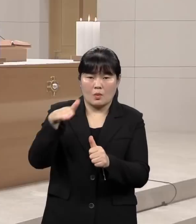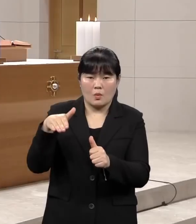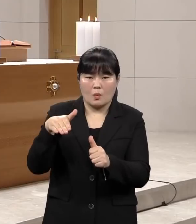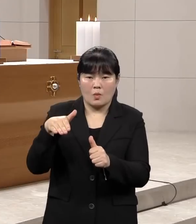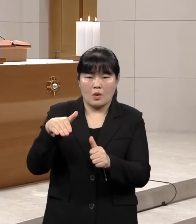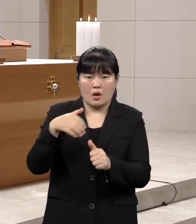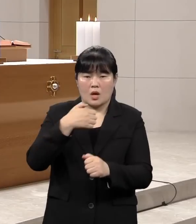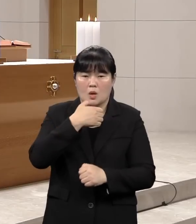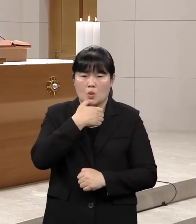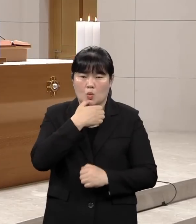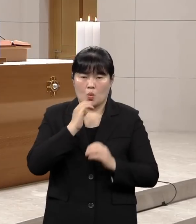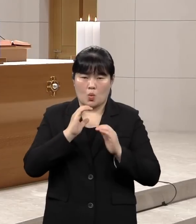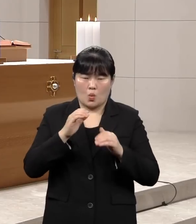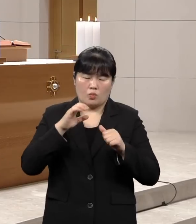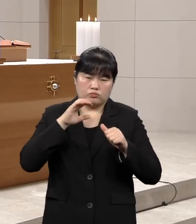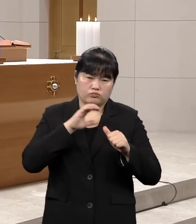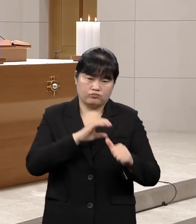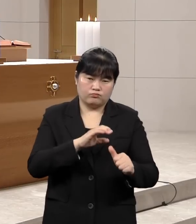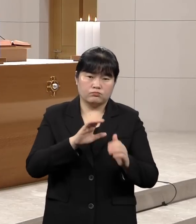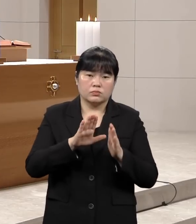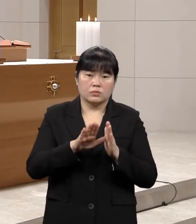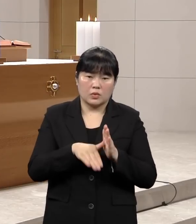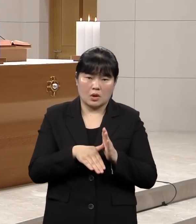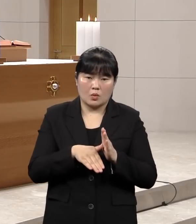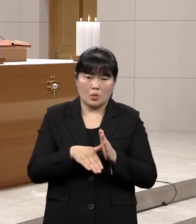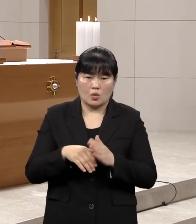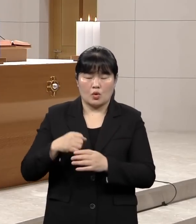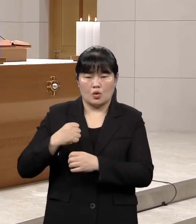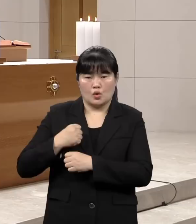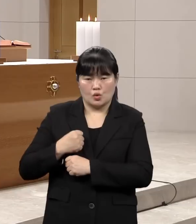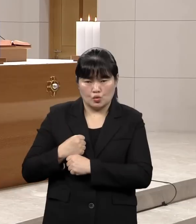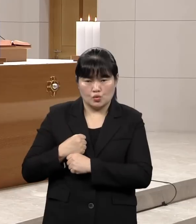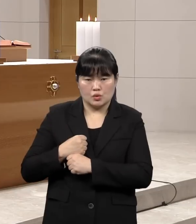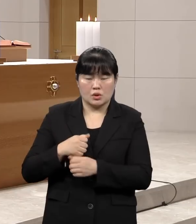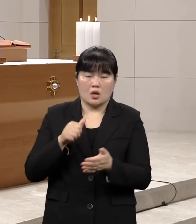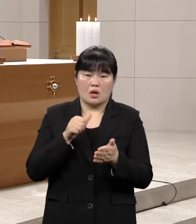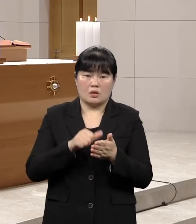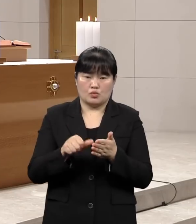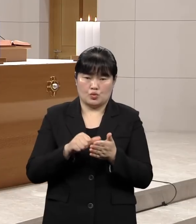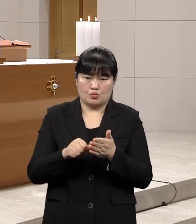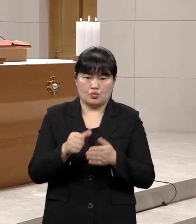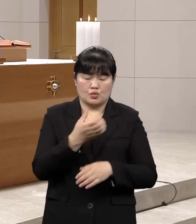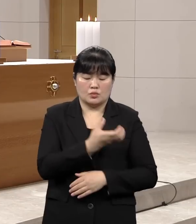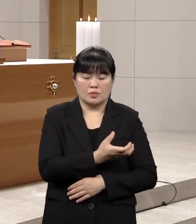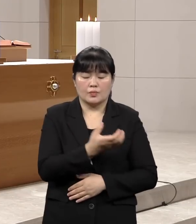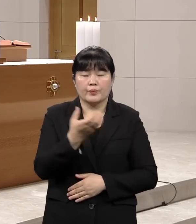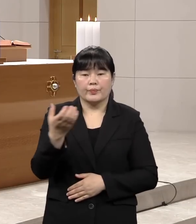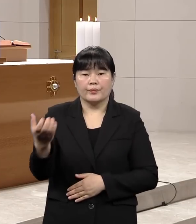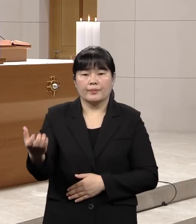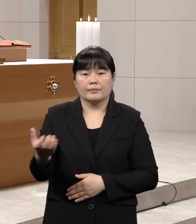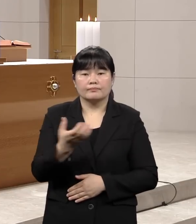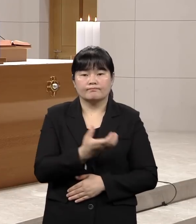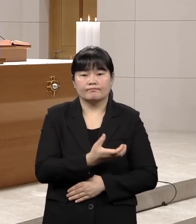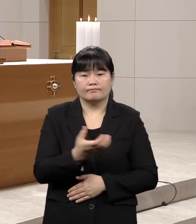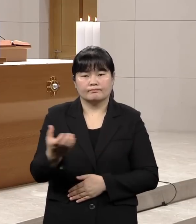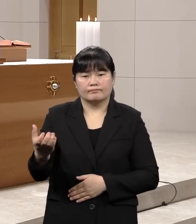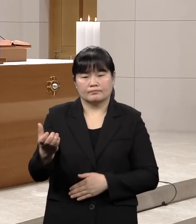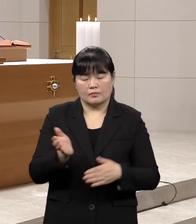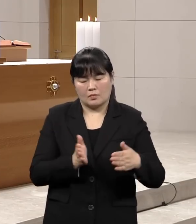중요한 도로였구요 특히 그 로마 식민지배를 받고 있었기 때문에